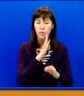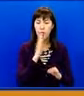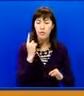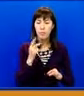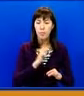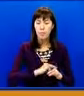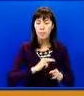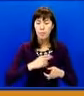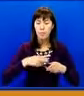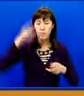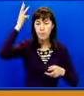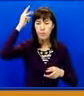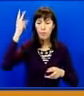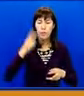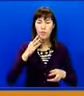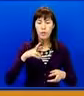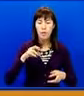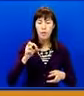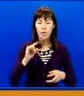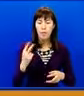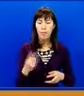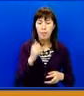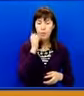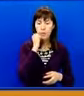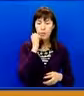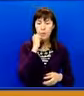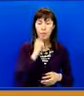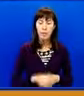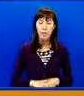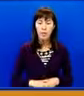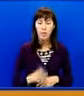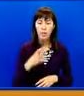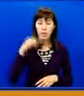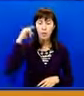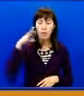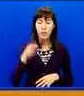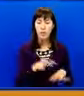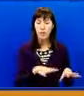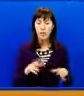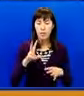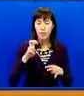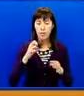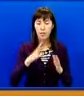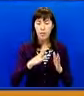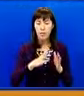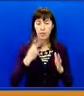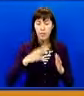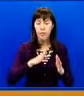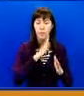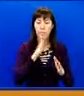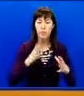ребенка оперировали в Турции, трех в Челябинске, еще двух в Москве. К слову, на юге создано и действует 202 совета матерей.